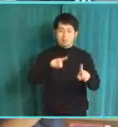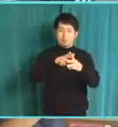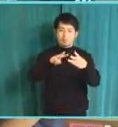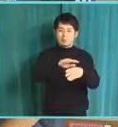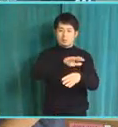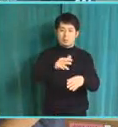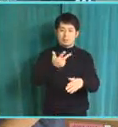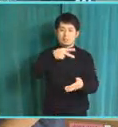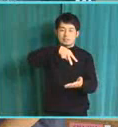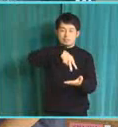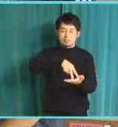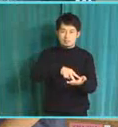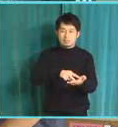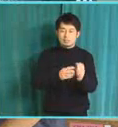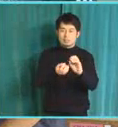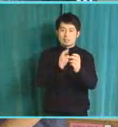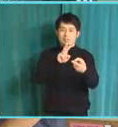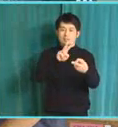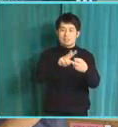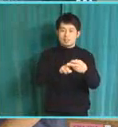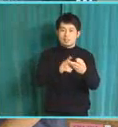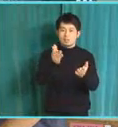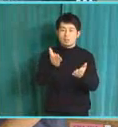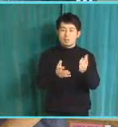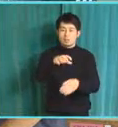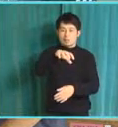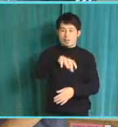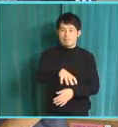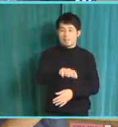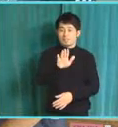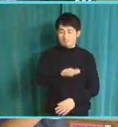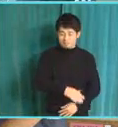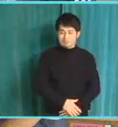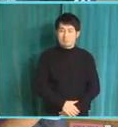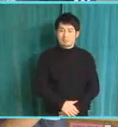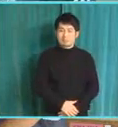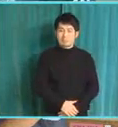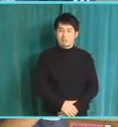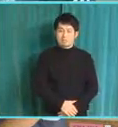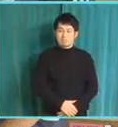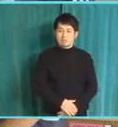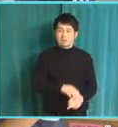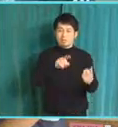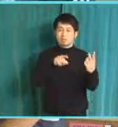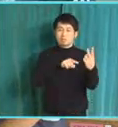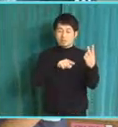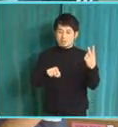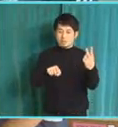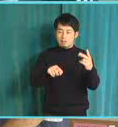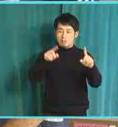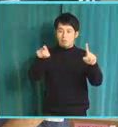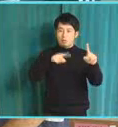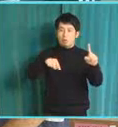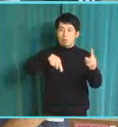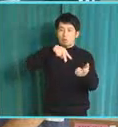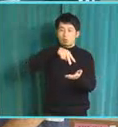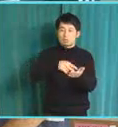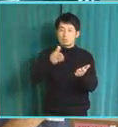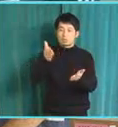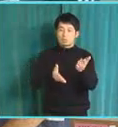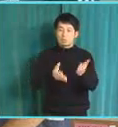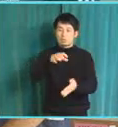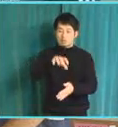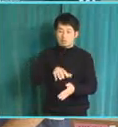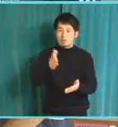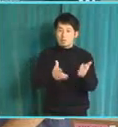立桜井保育園、小田原市そびにある保育園に来ています。お二人は、まあ、この公立の保育園で保育士さんとして勤